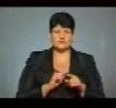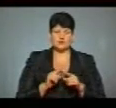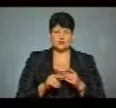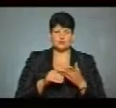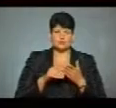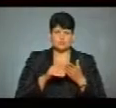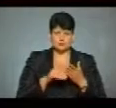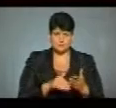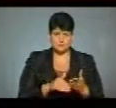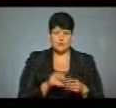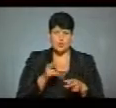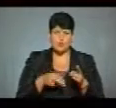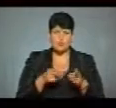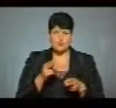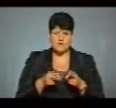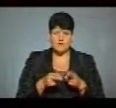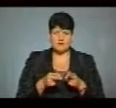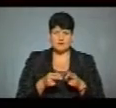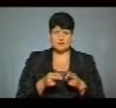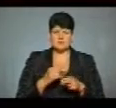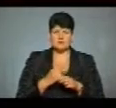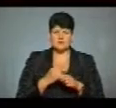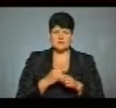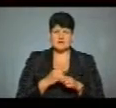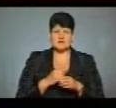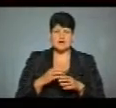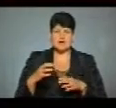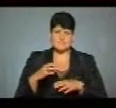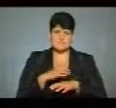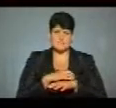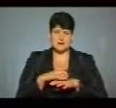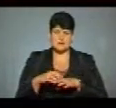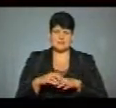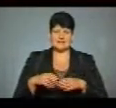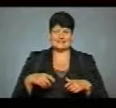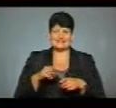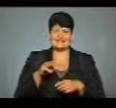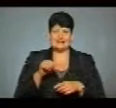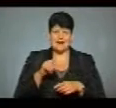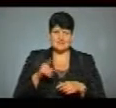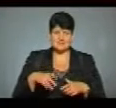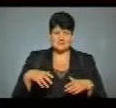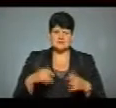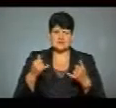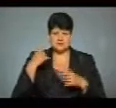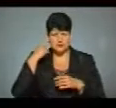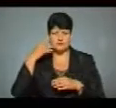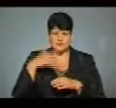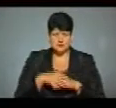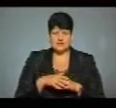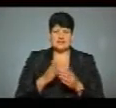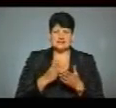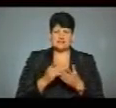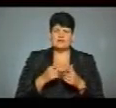швидкої допомоги, прооперували і наклали йому апарат зовнішньої фіксації на кістки тазу. Зараз він при свідомості перебуває у